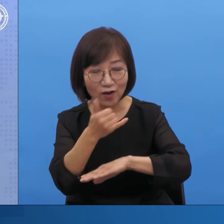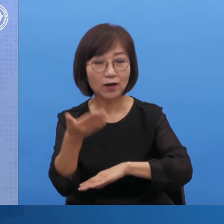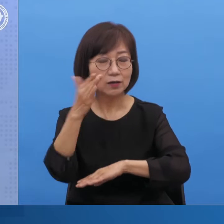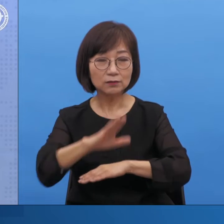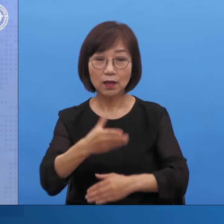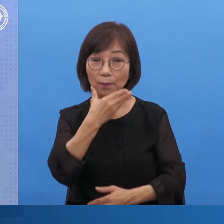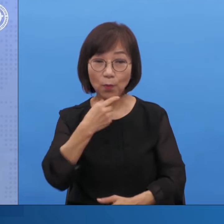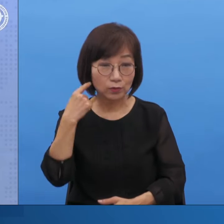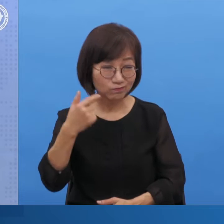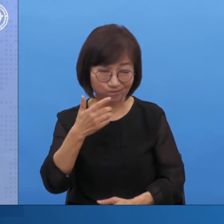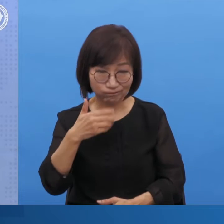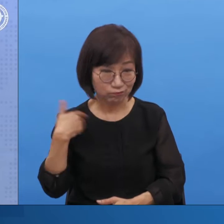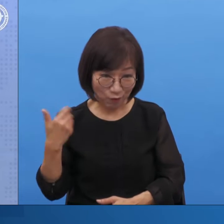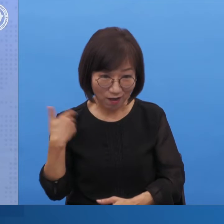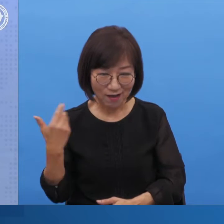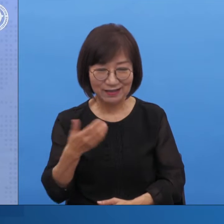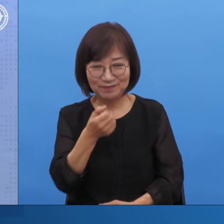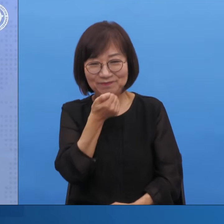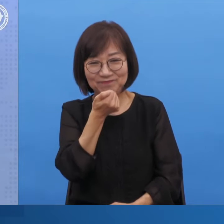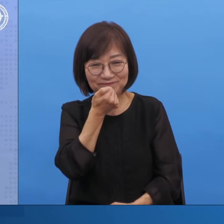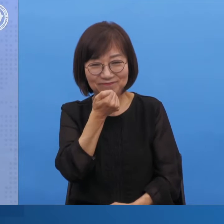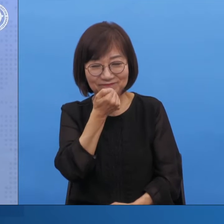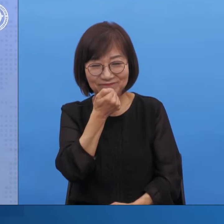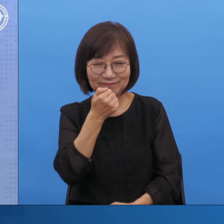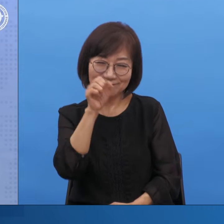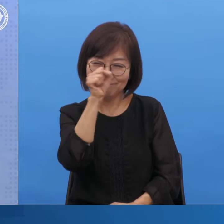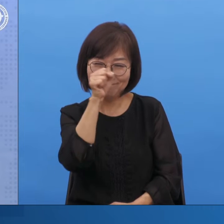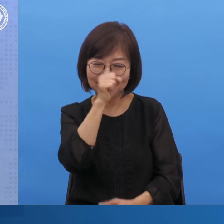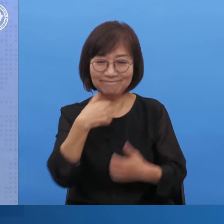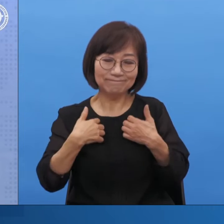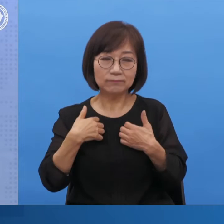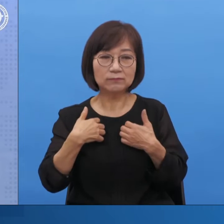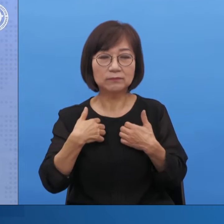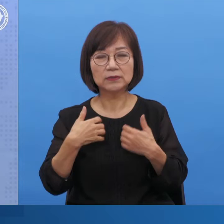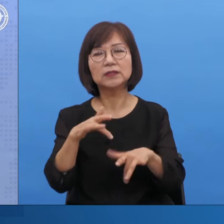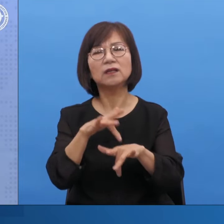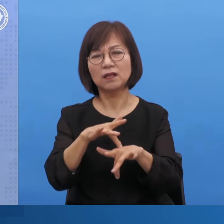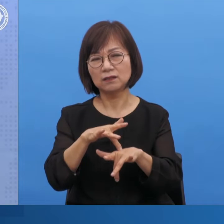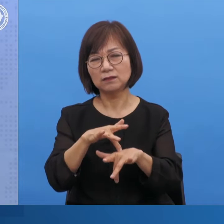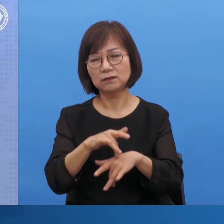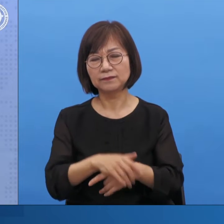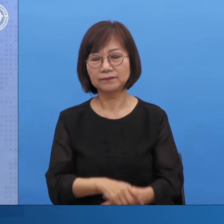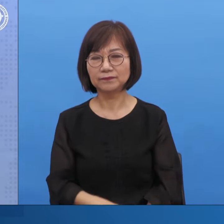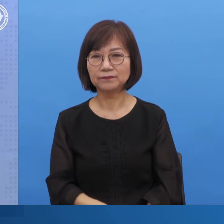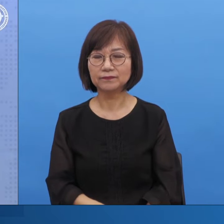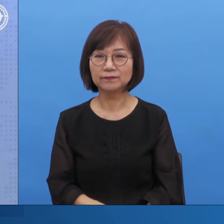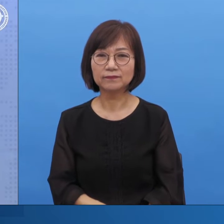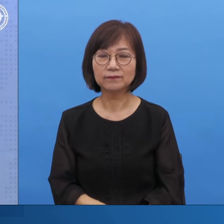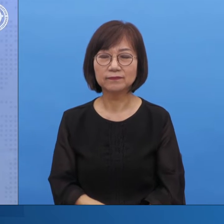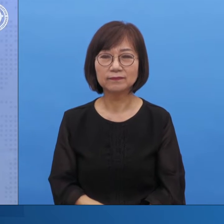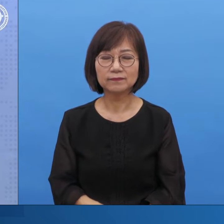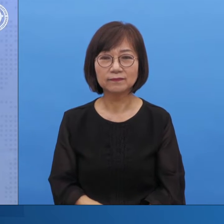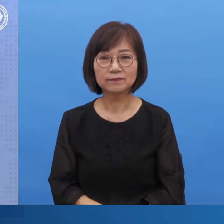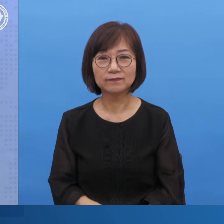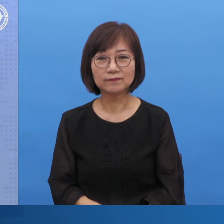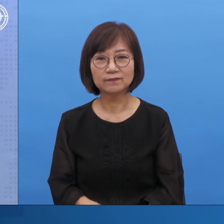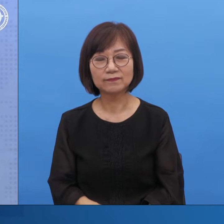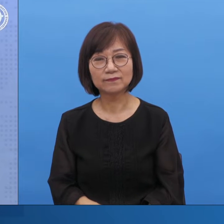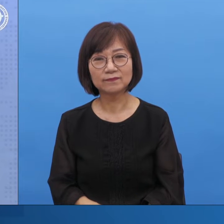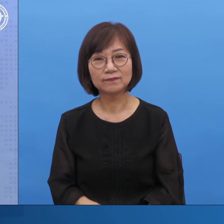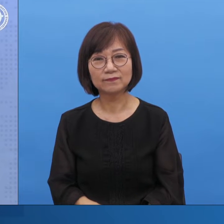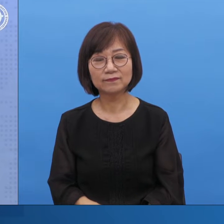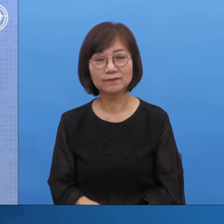loves it when churchgoers do not know the value of Jesus Christ. Of this 자, 그래서 여러분 gospel. 이제 이해됐죠. And so, do you